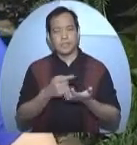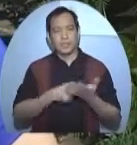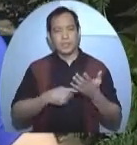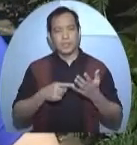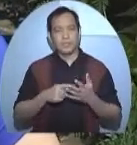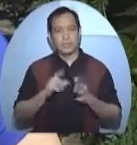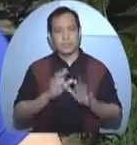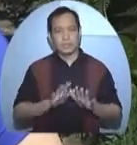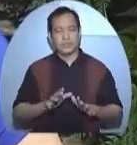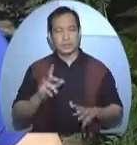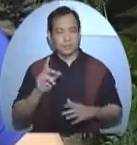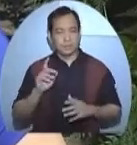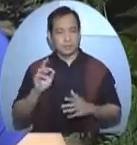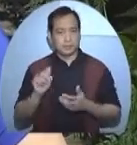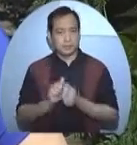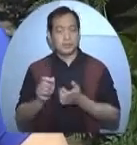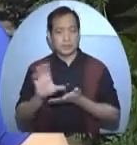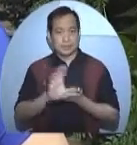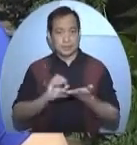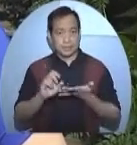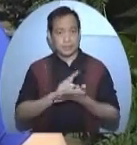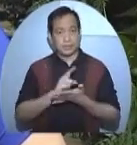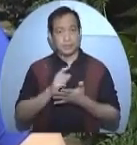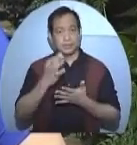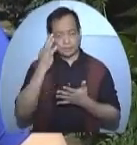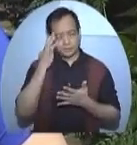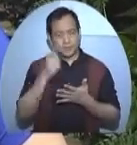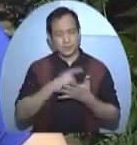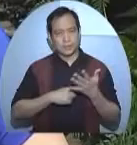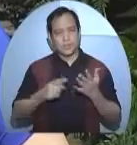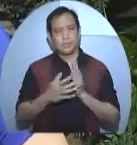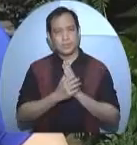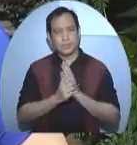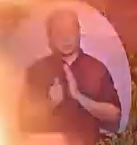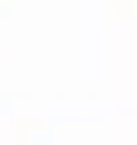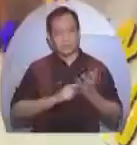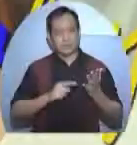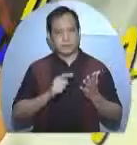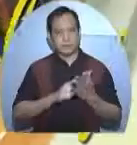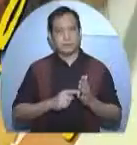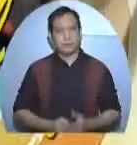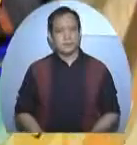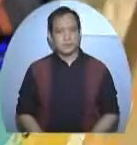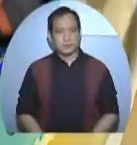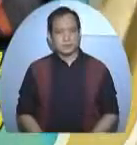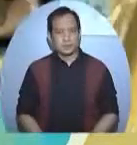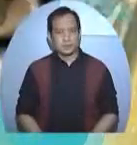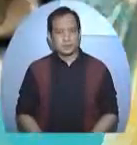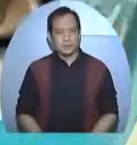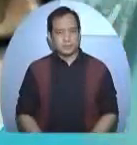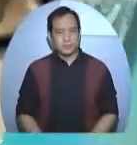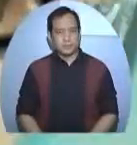nakita ng ating mga Batang K ang kanilang mga potensyal at talento.